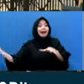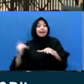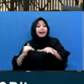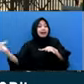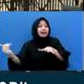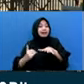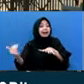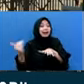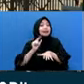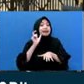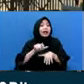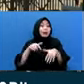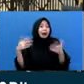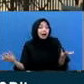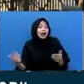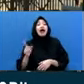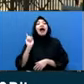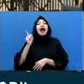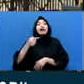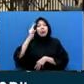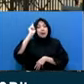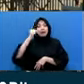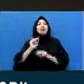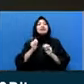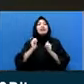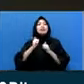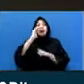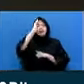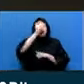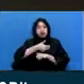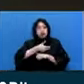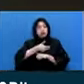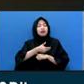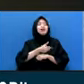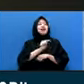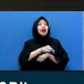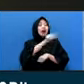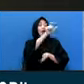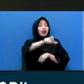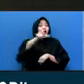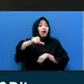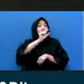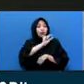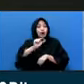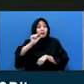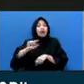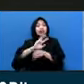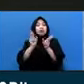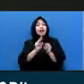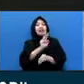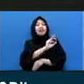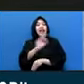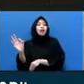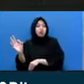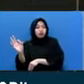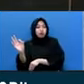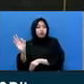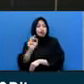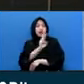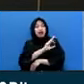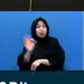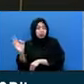IKN akan menggunakan bus yang disiapkan oleh pemerintah total saudara ada 3.000 undangan disebar untuk meramaikan peringatan